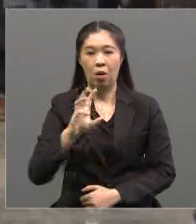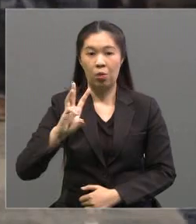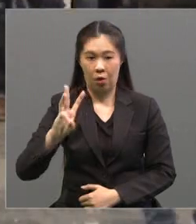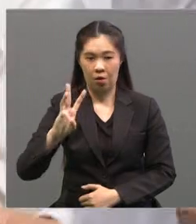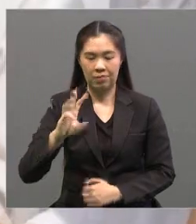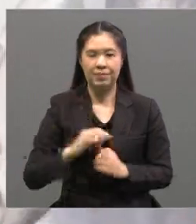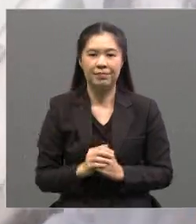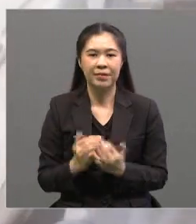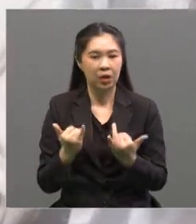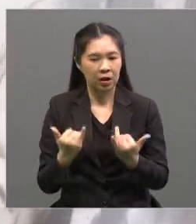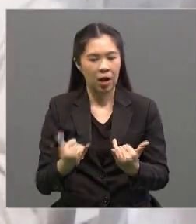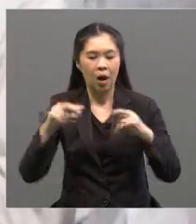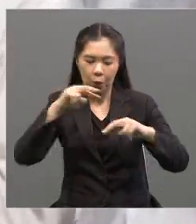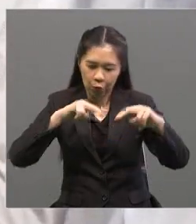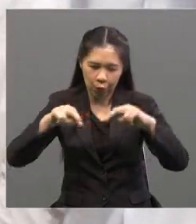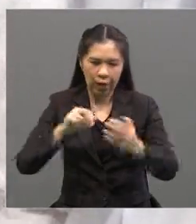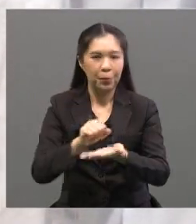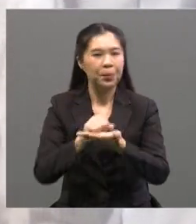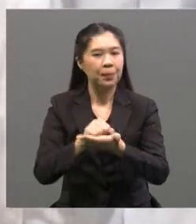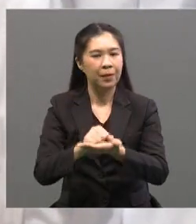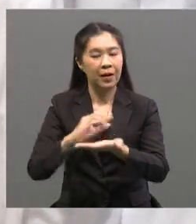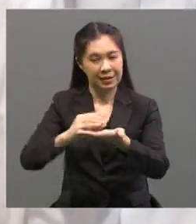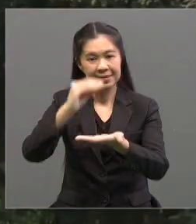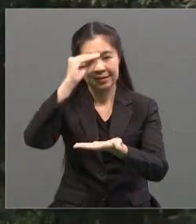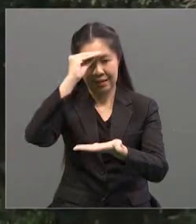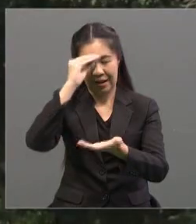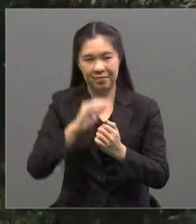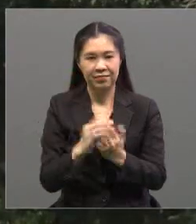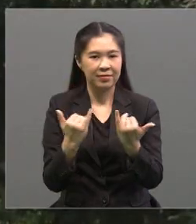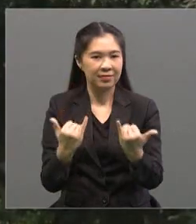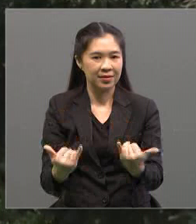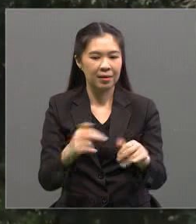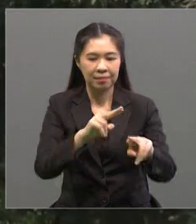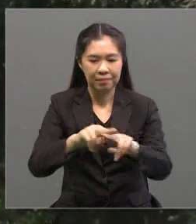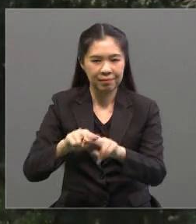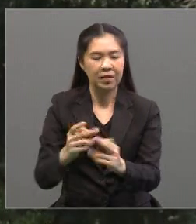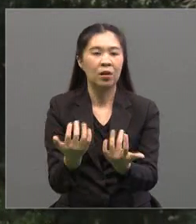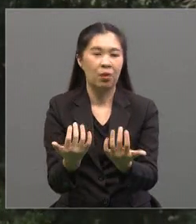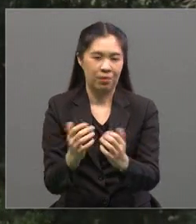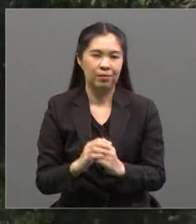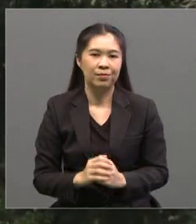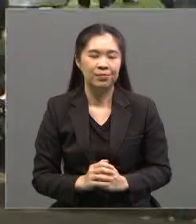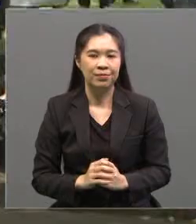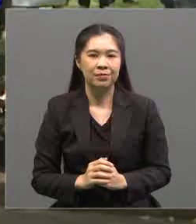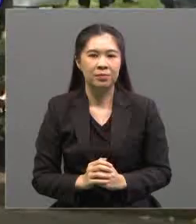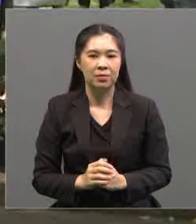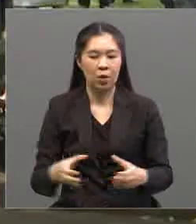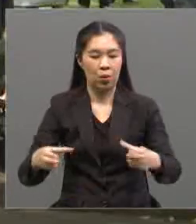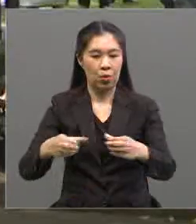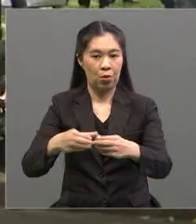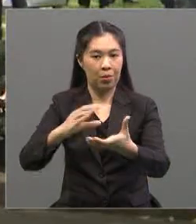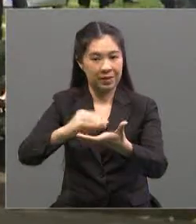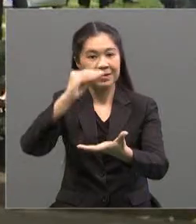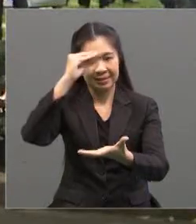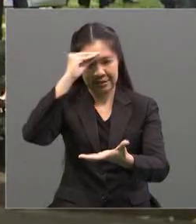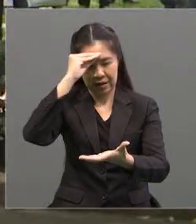ก็ได้ลงมาดูแลและอำนวยความสะดวกให้แก่นักศึกษาที่มารอฟังผลการประชุมนะครับขณะที่กลุ่มนักศึกษาก็แส